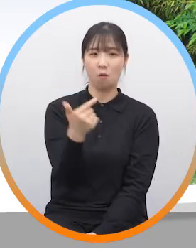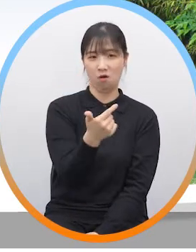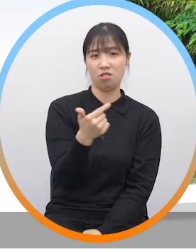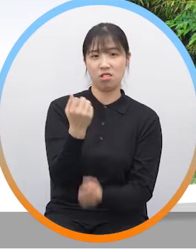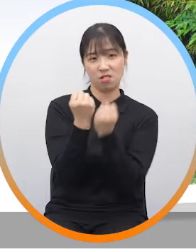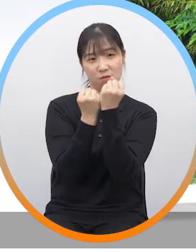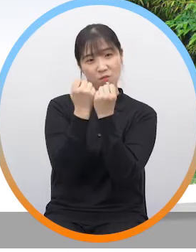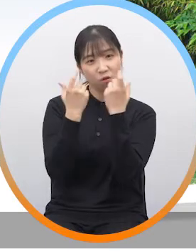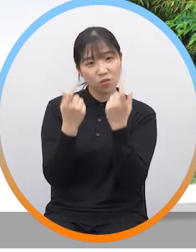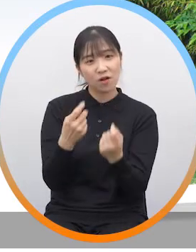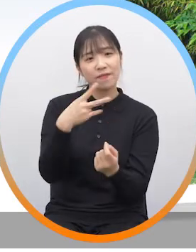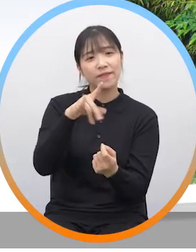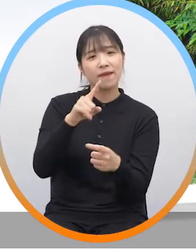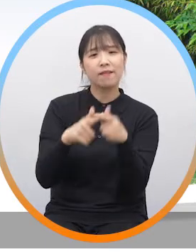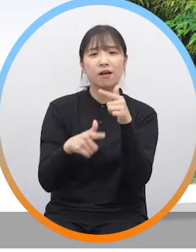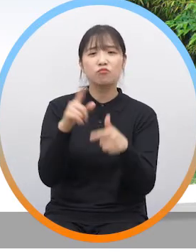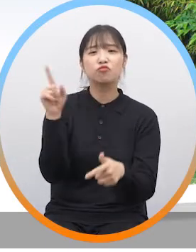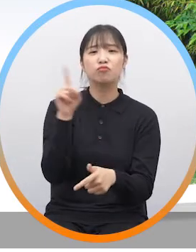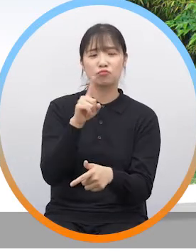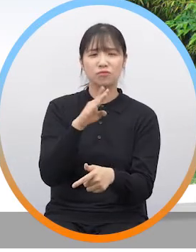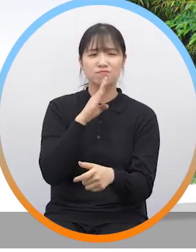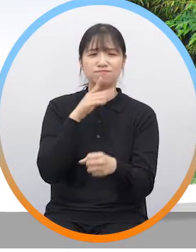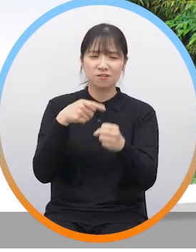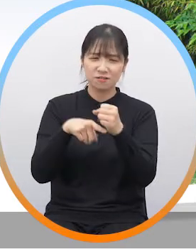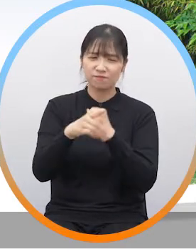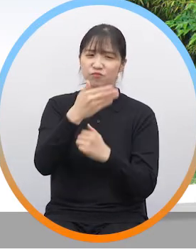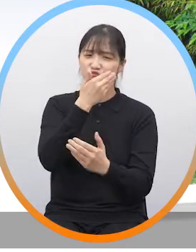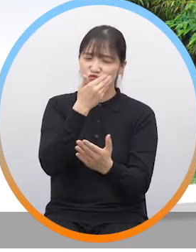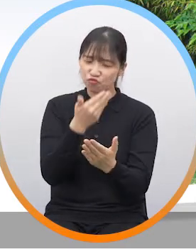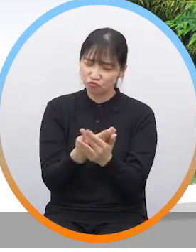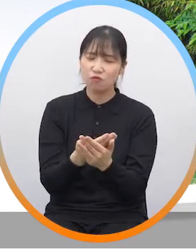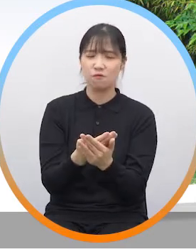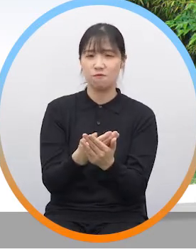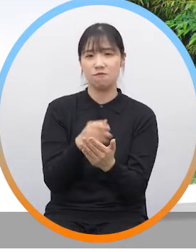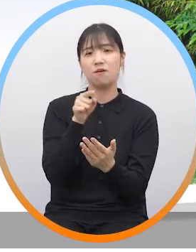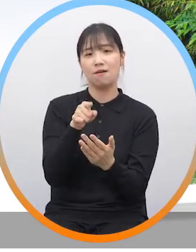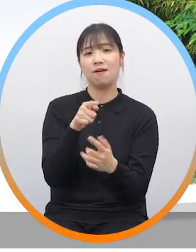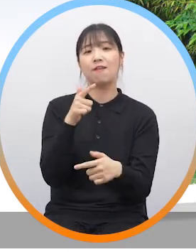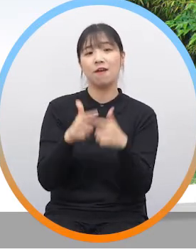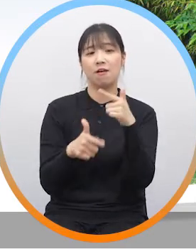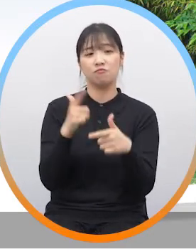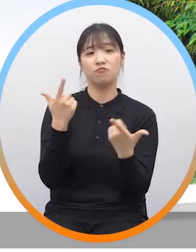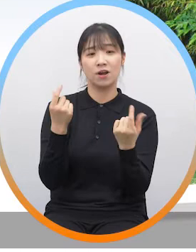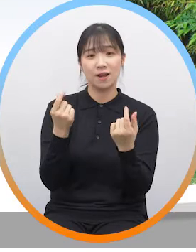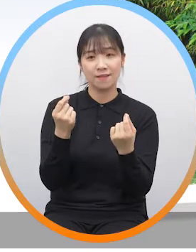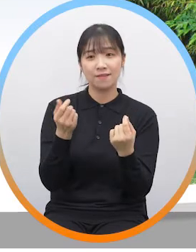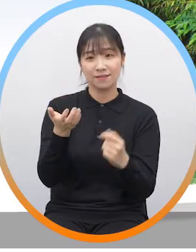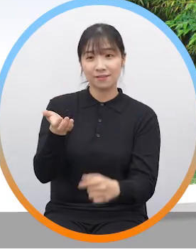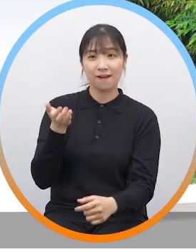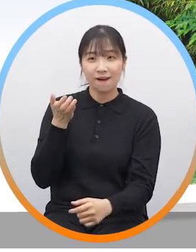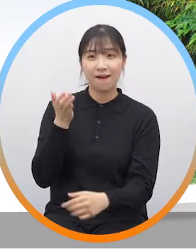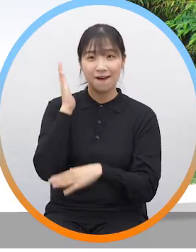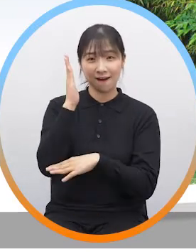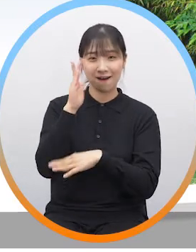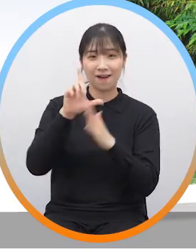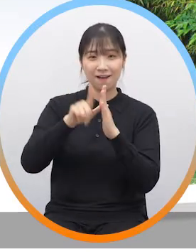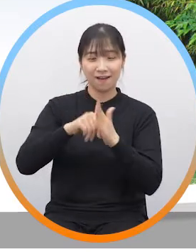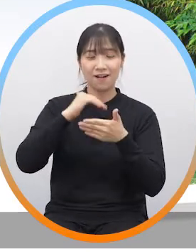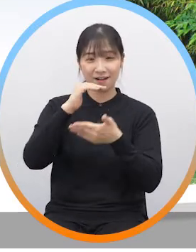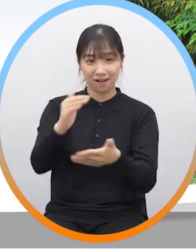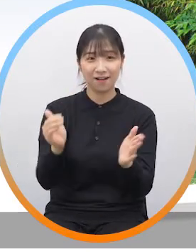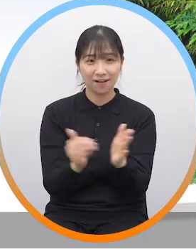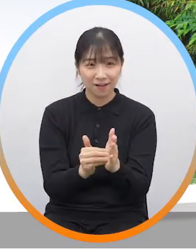소세원에서도 설명을 했듯이 대나무라는 것은 굉장히 선비들에게 의미 있는 나무라고 제가 전 강의에서